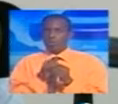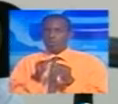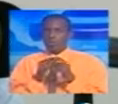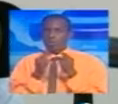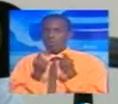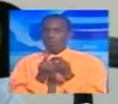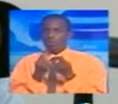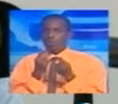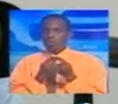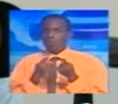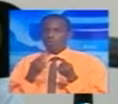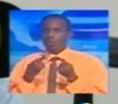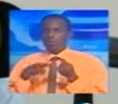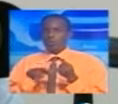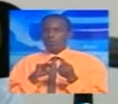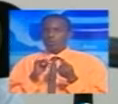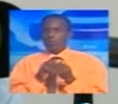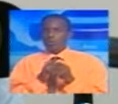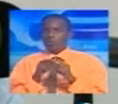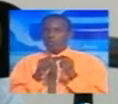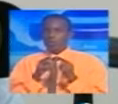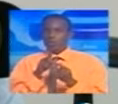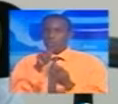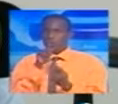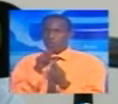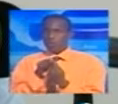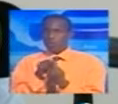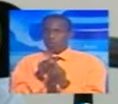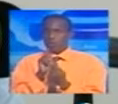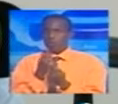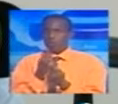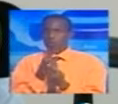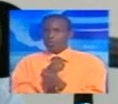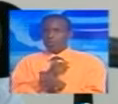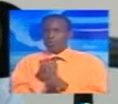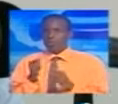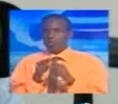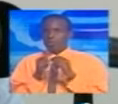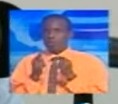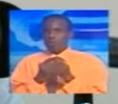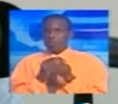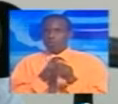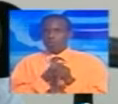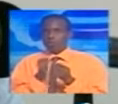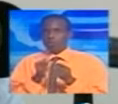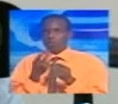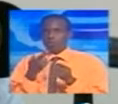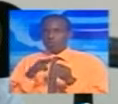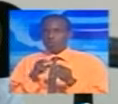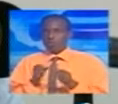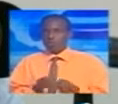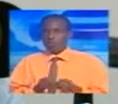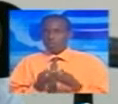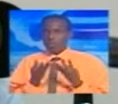participe à l'efficience de l'administration. Elle vise un objectif unique, faire passer un message de façon claire,